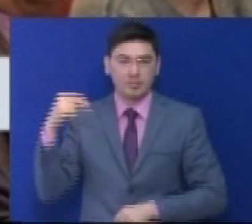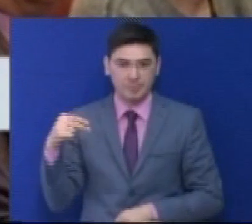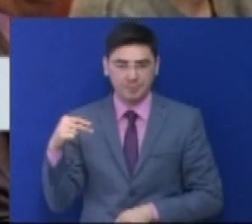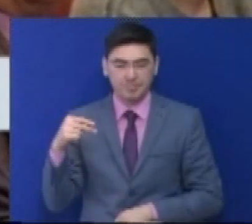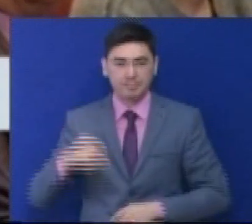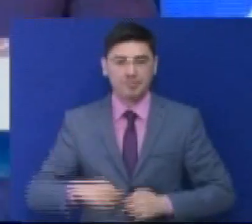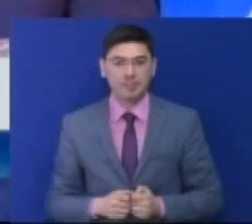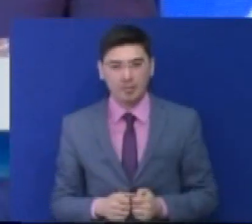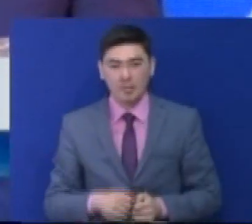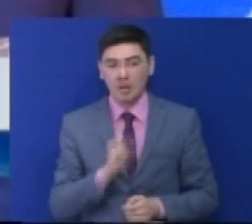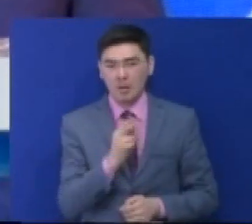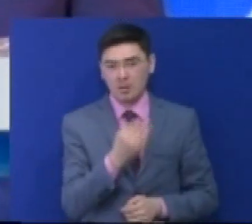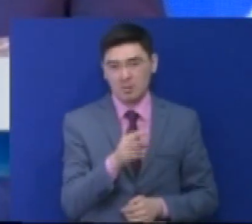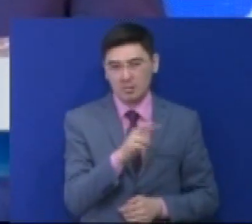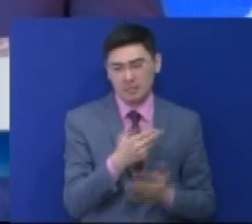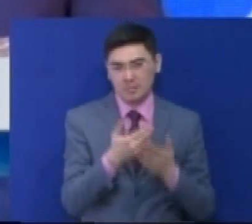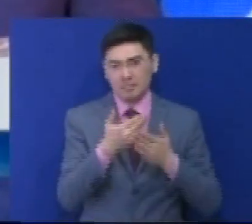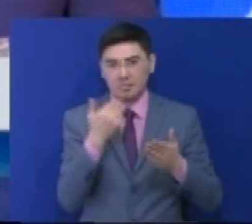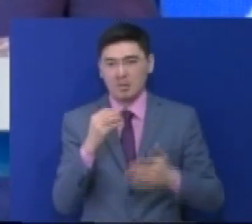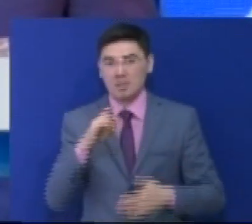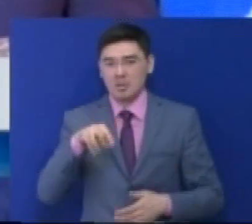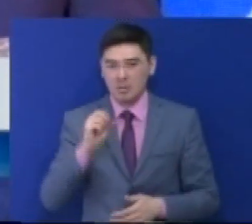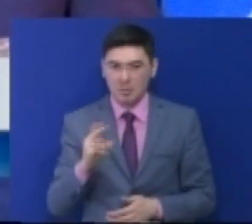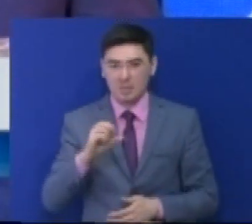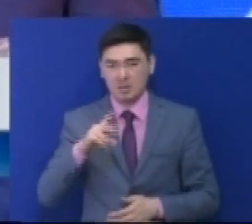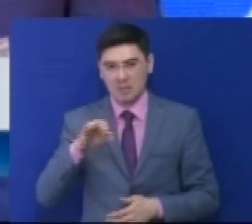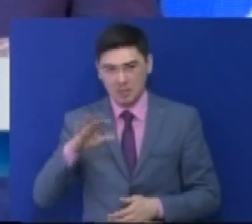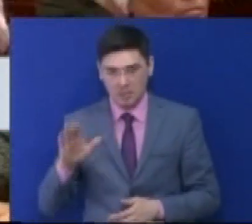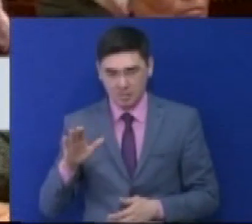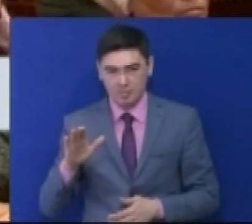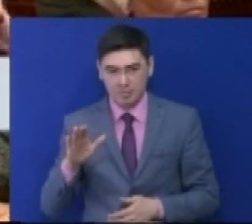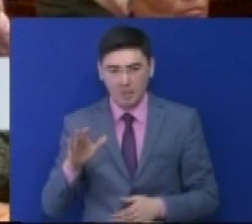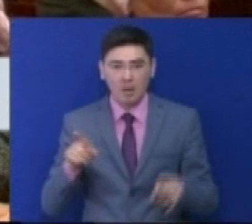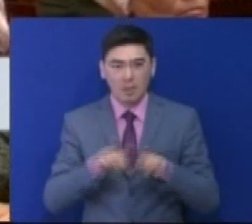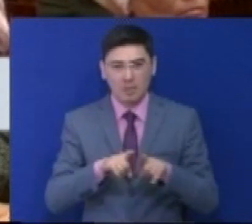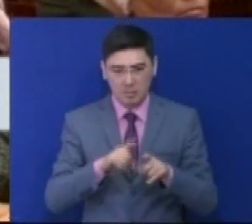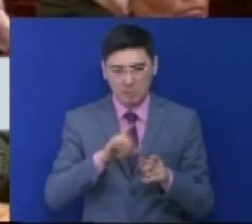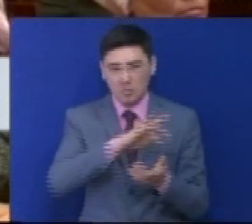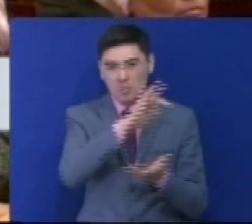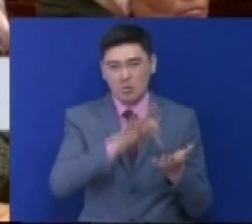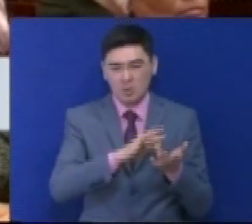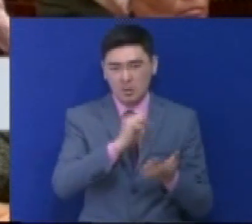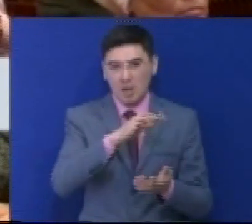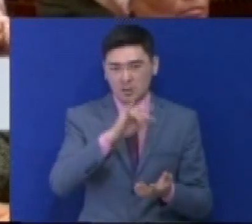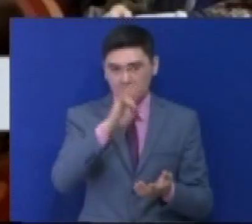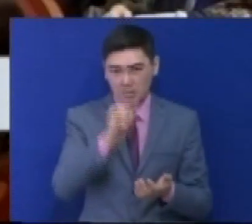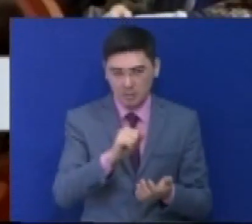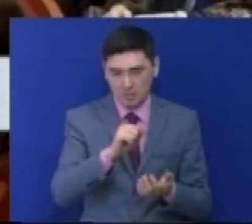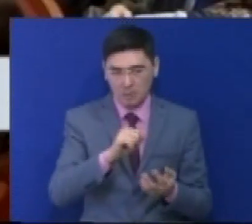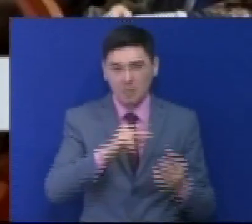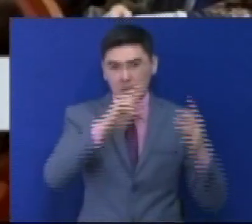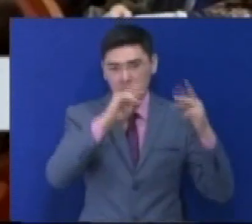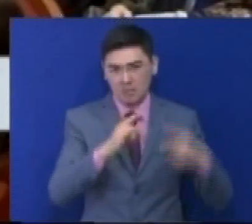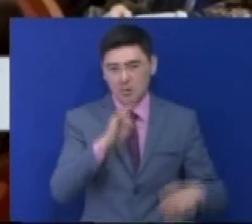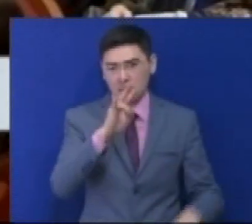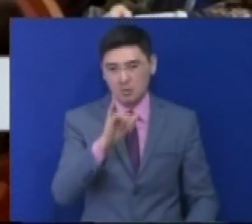началом патриотической акции выступил аким города Ермак Салимов. По его словам, переименование Астаны в Нур-Султан – это знак справедливой